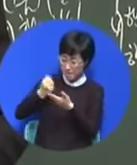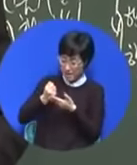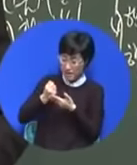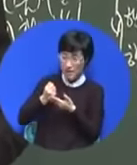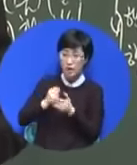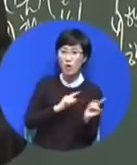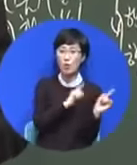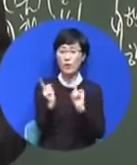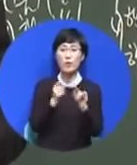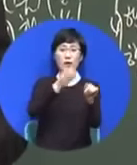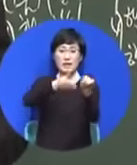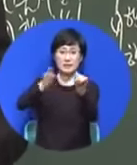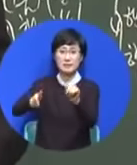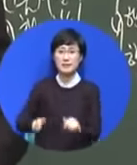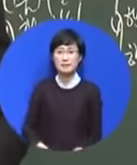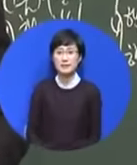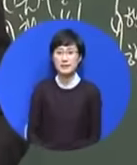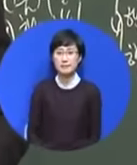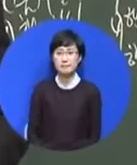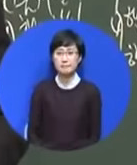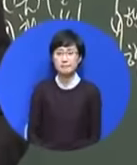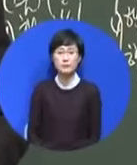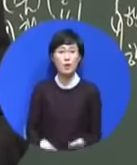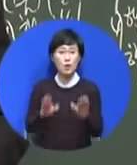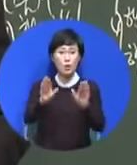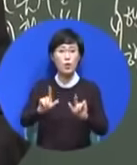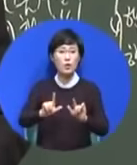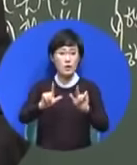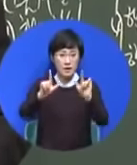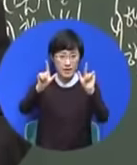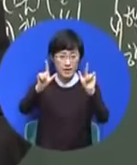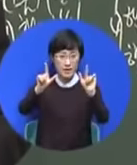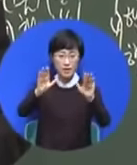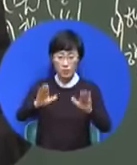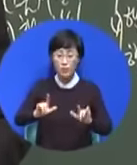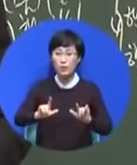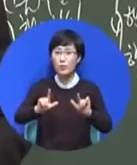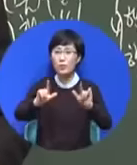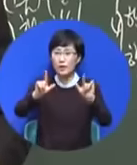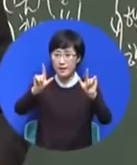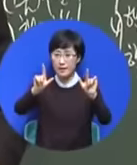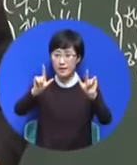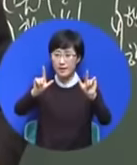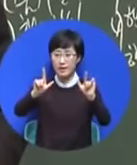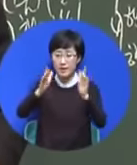되겠습니다 올해는 또다른 많은